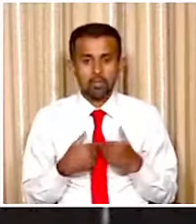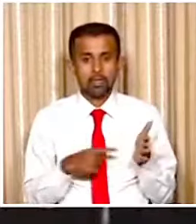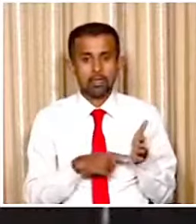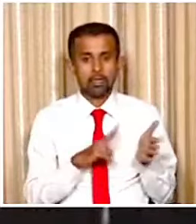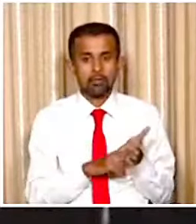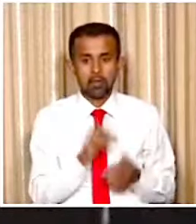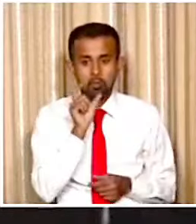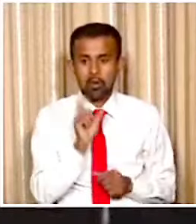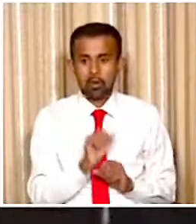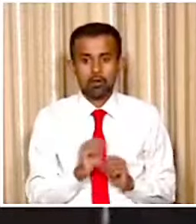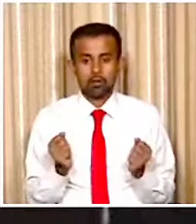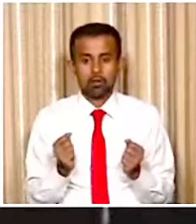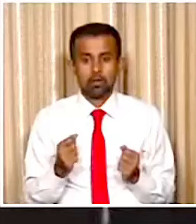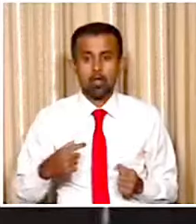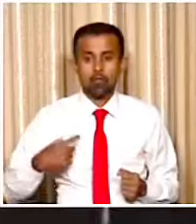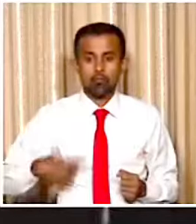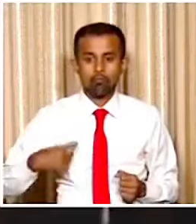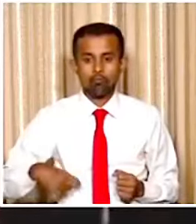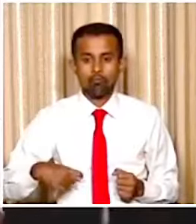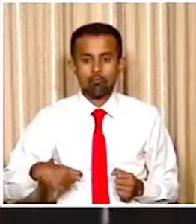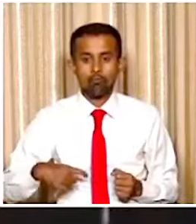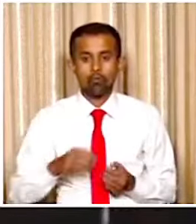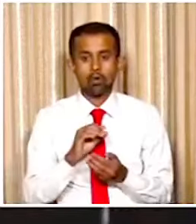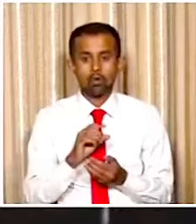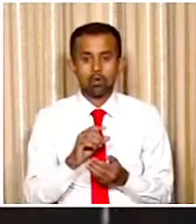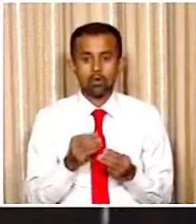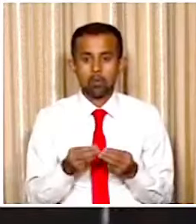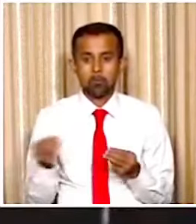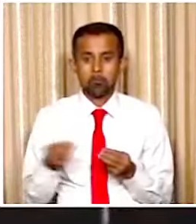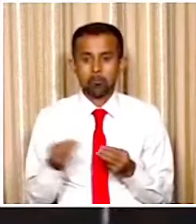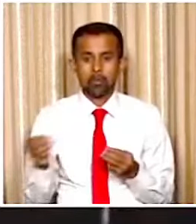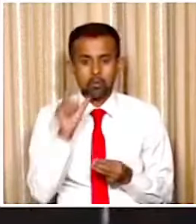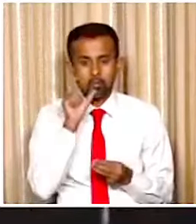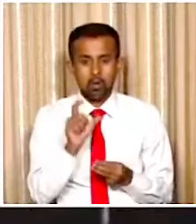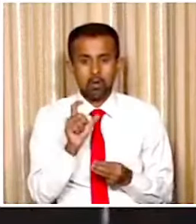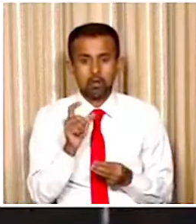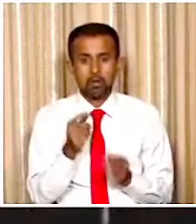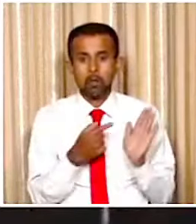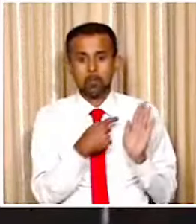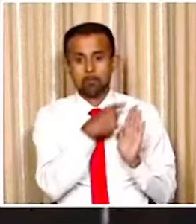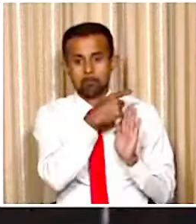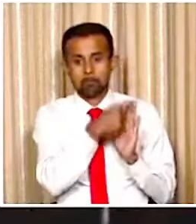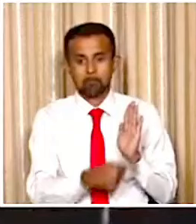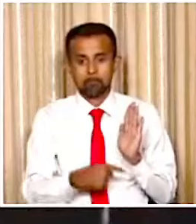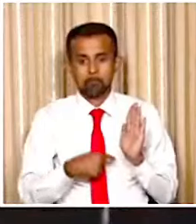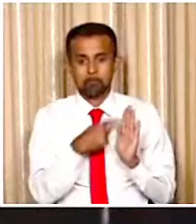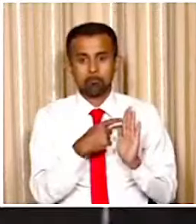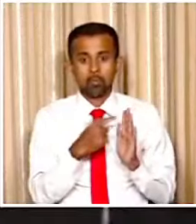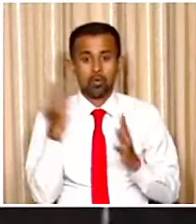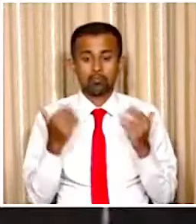බලනවා වෙනුවට ජංගම දුරකථනයේ ඉඳන් තමයි ප්‍රවෘත්ති උනත් බලන්නේ මේක තමයි අද ලෝකේ තියෙන